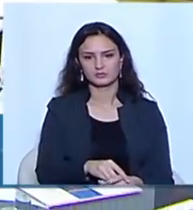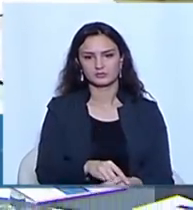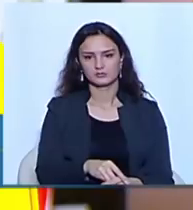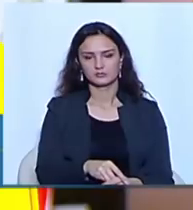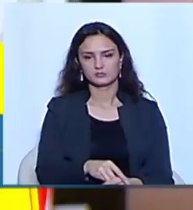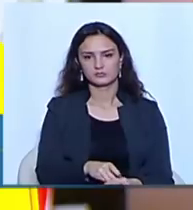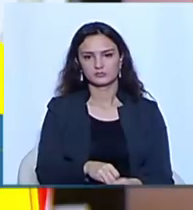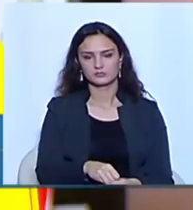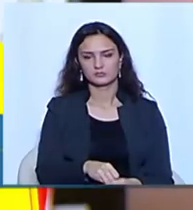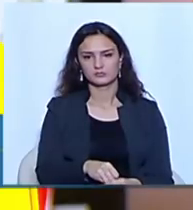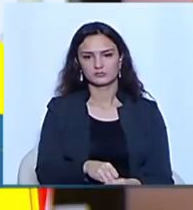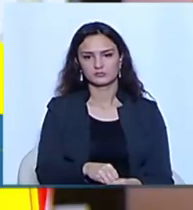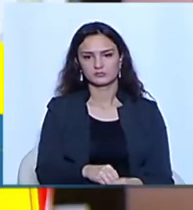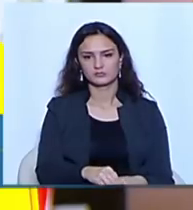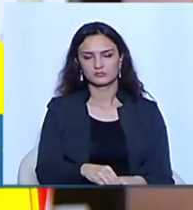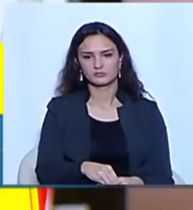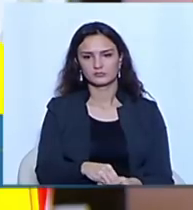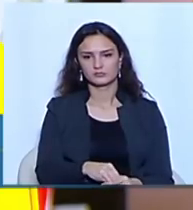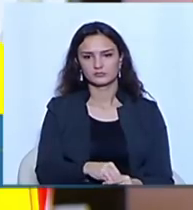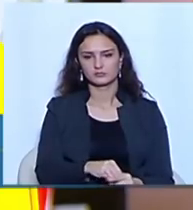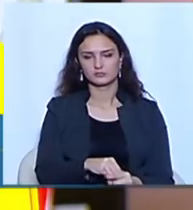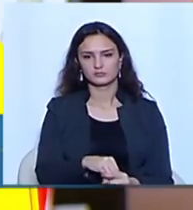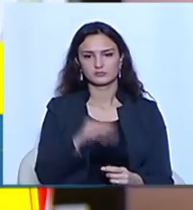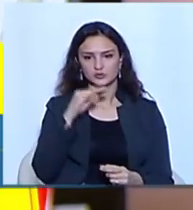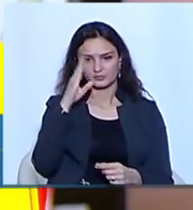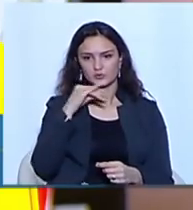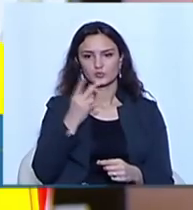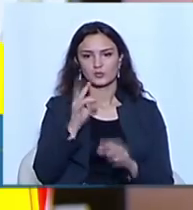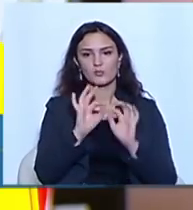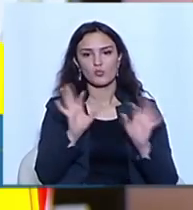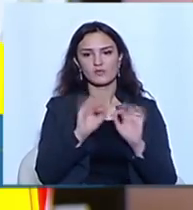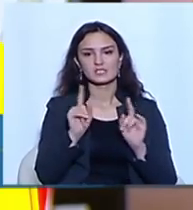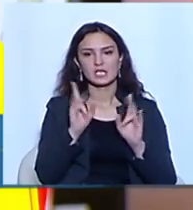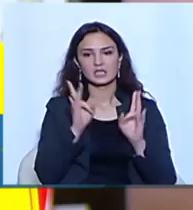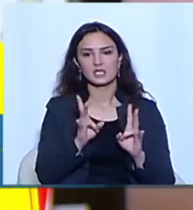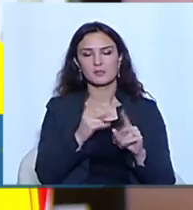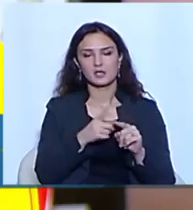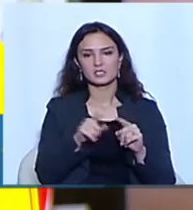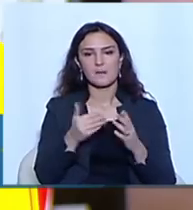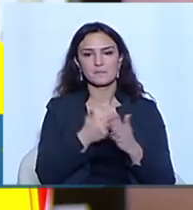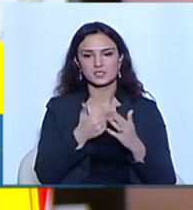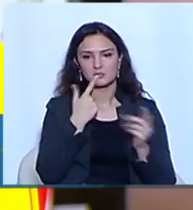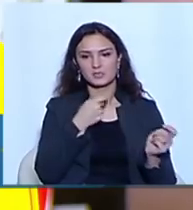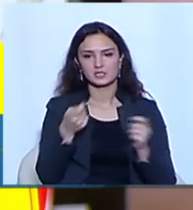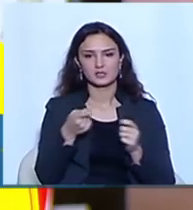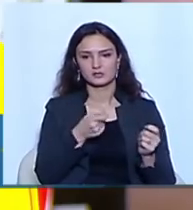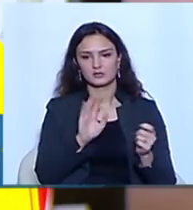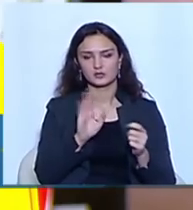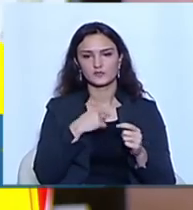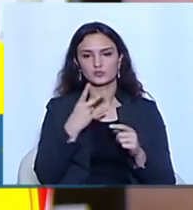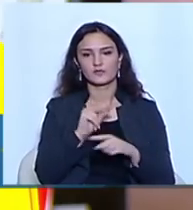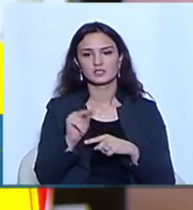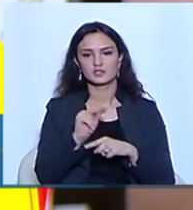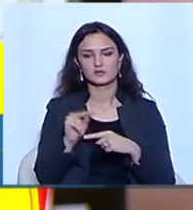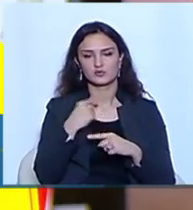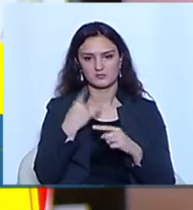შობელმა უნდა ჯერზეთი ბავშვს უნდა წავახალისოთ ჩვენ რომ შობელს მოუყვეს რა ხდება ეს არ არის ამბის მიტანა ჩვენ უნდა ვასწავლოთ